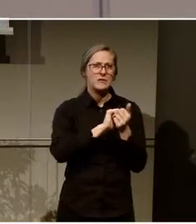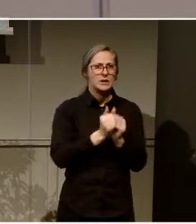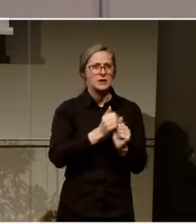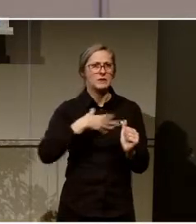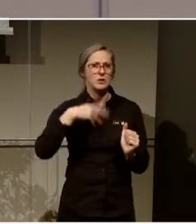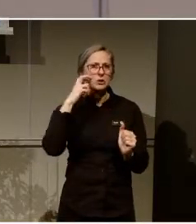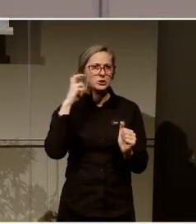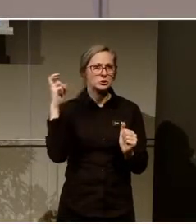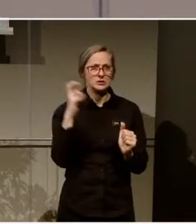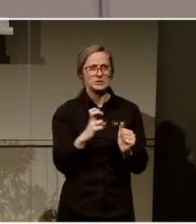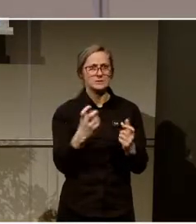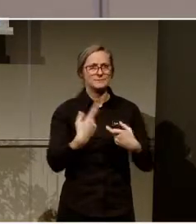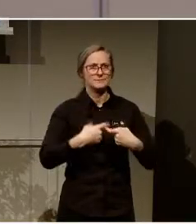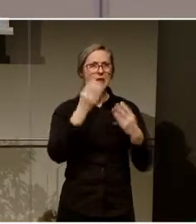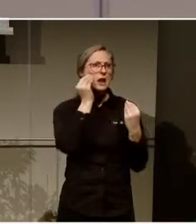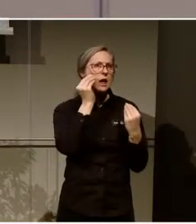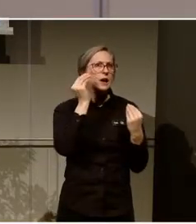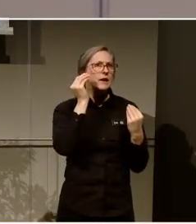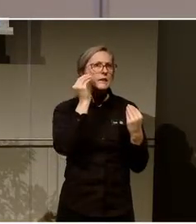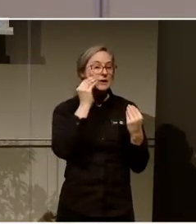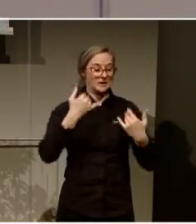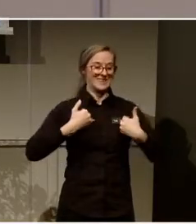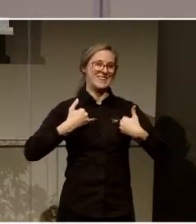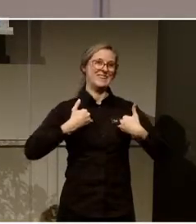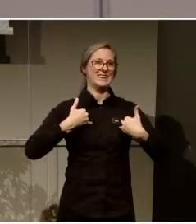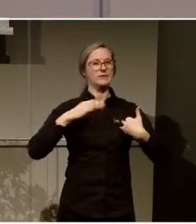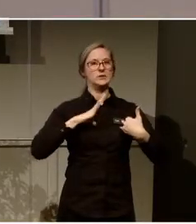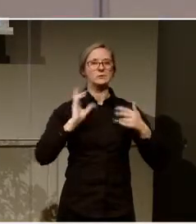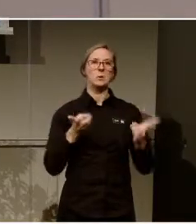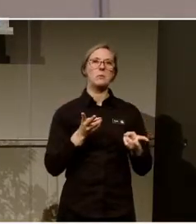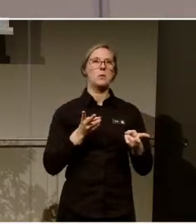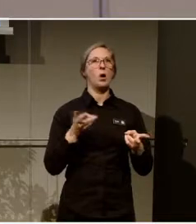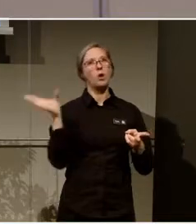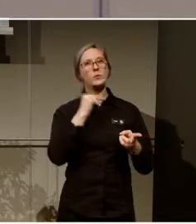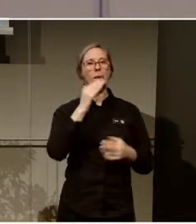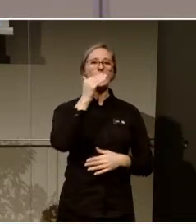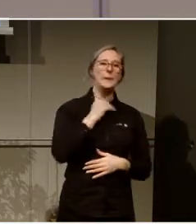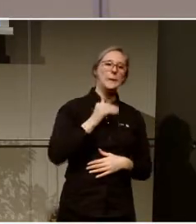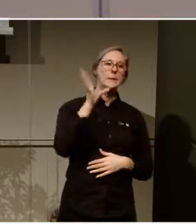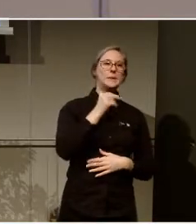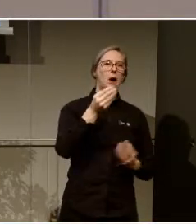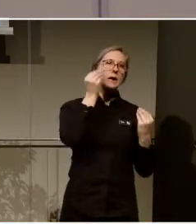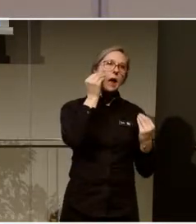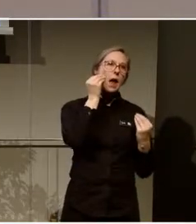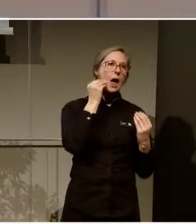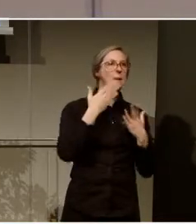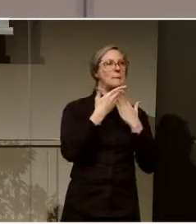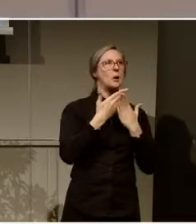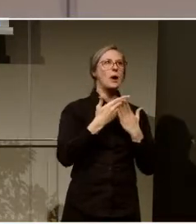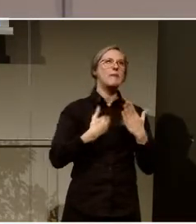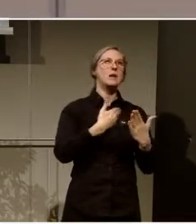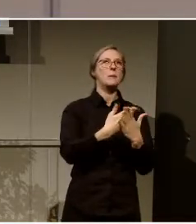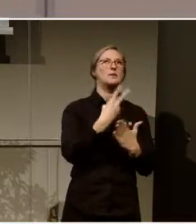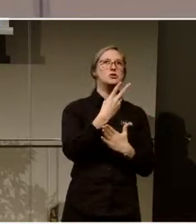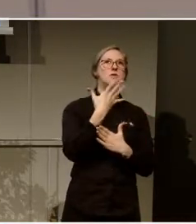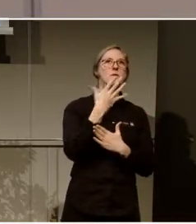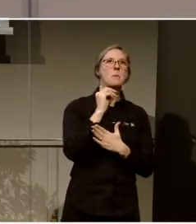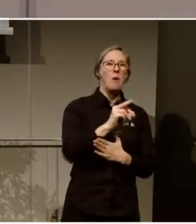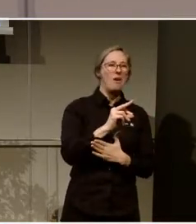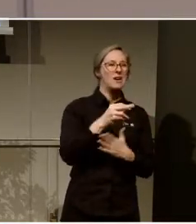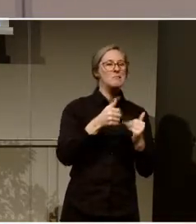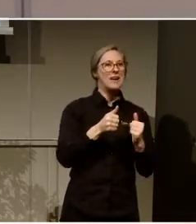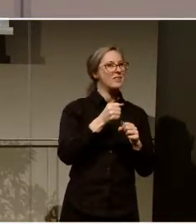synsätt på lärande. Vi har ju det i oss att vi lär oss när vi är unga och vi pluggar till vi är 25. Men det kommer inte